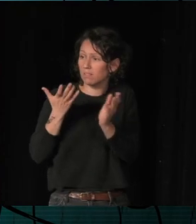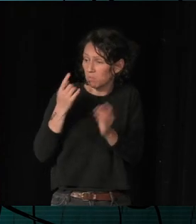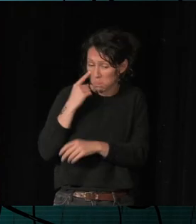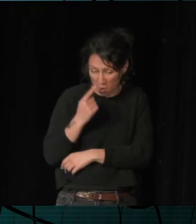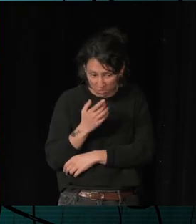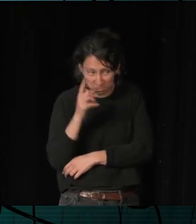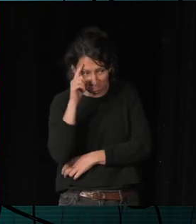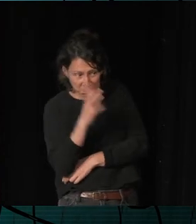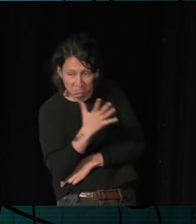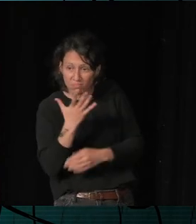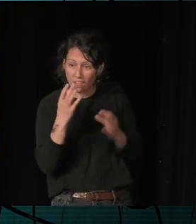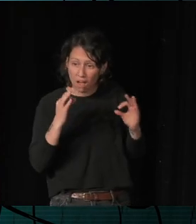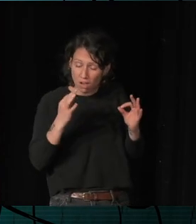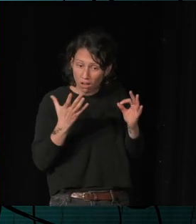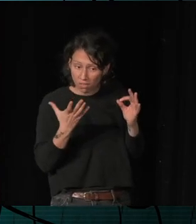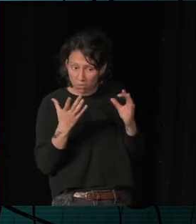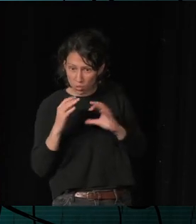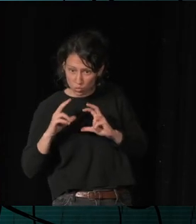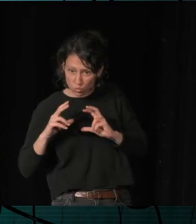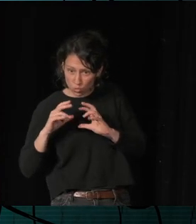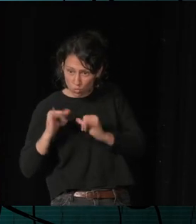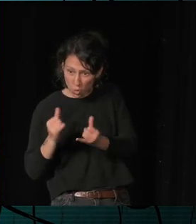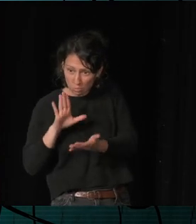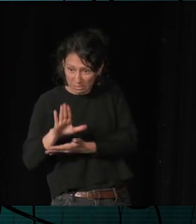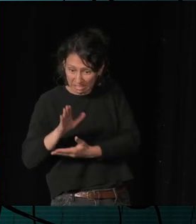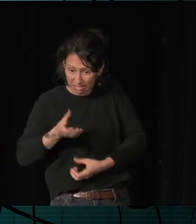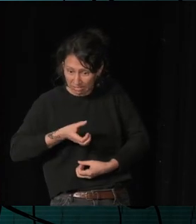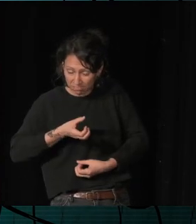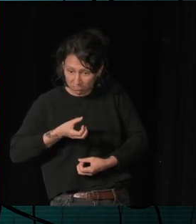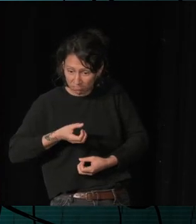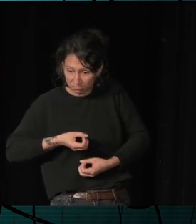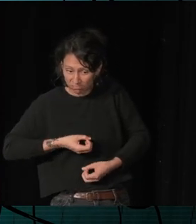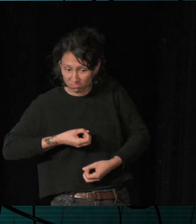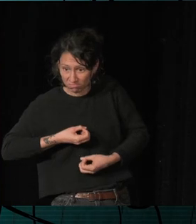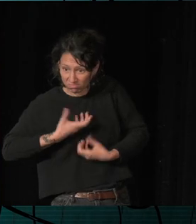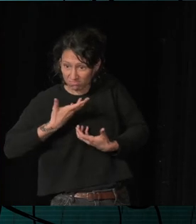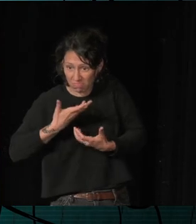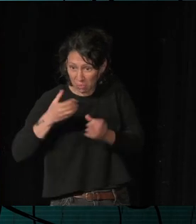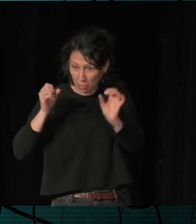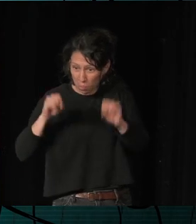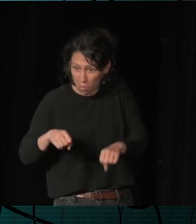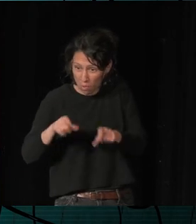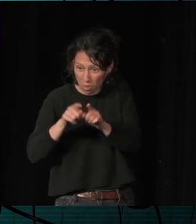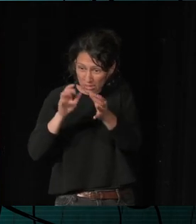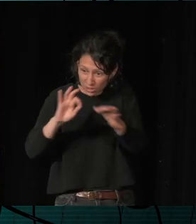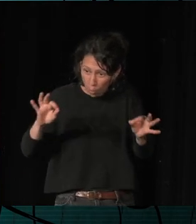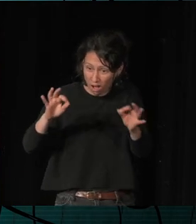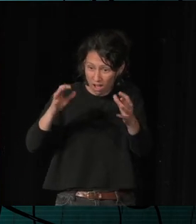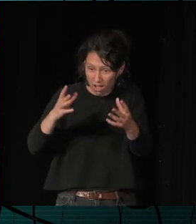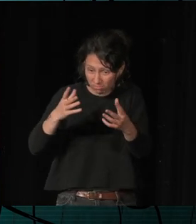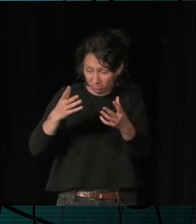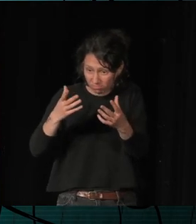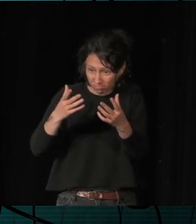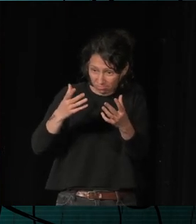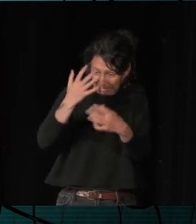réel sont assez pertinents pour regrouper cette nouvelle tendance de, dans l'art de raconter une histoire dite sérieuse. Est-ce que vous